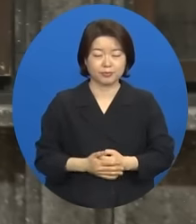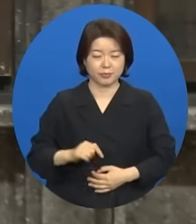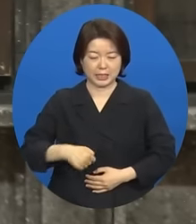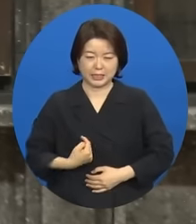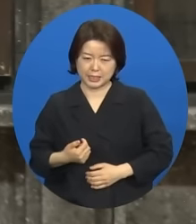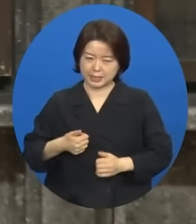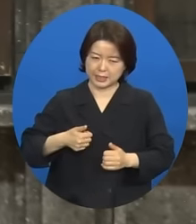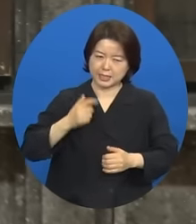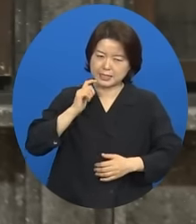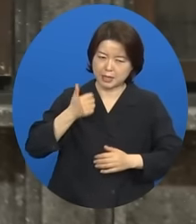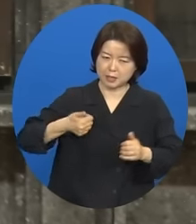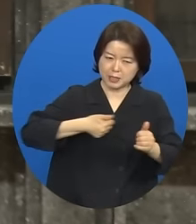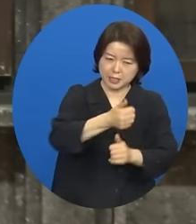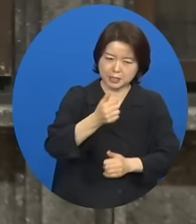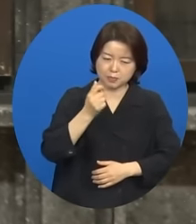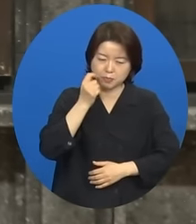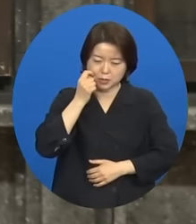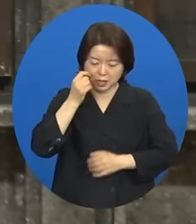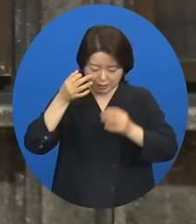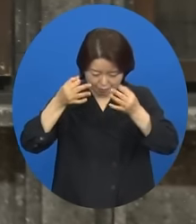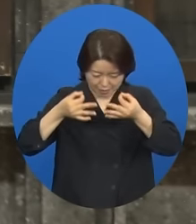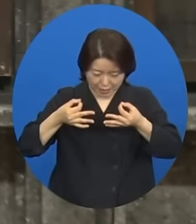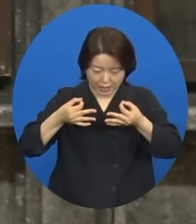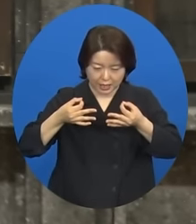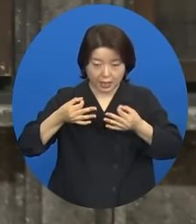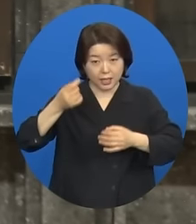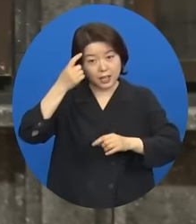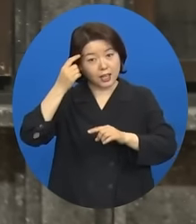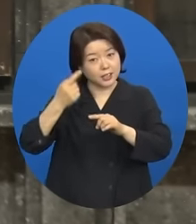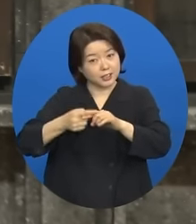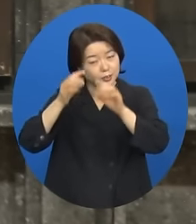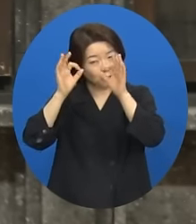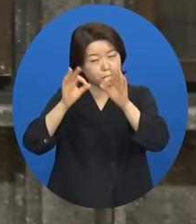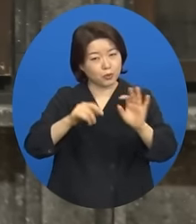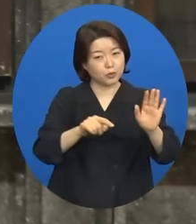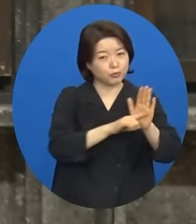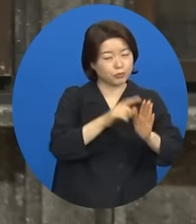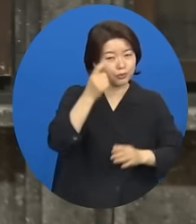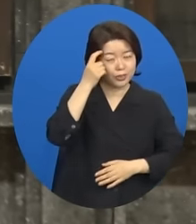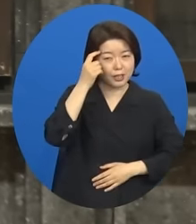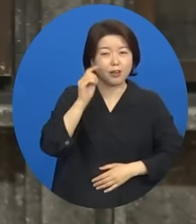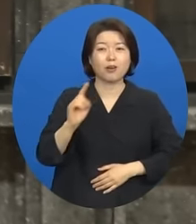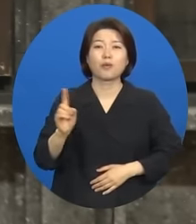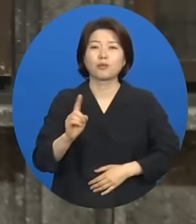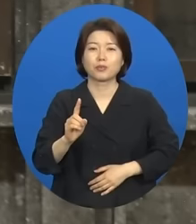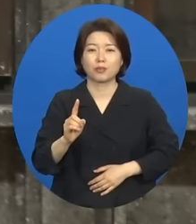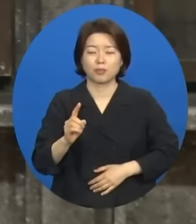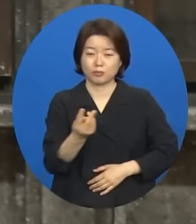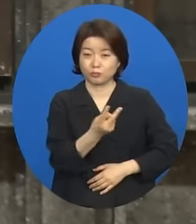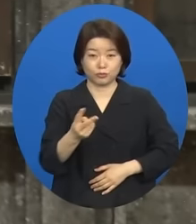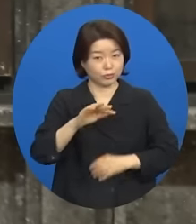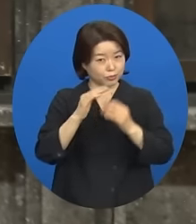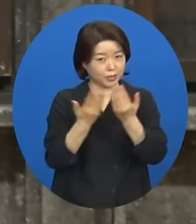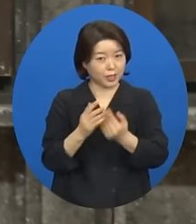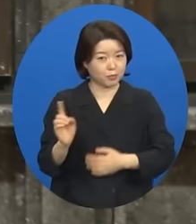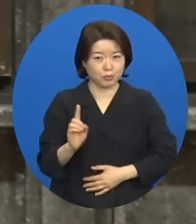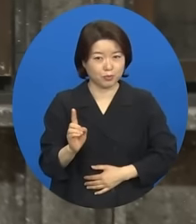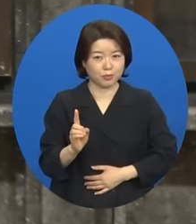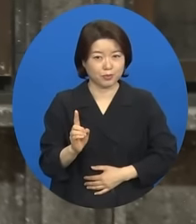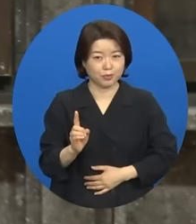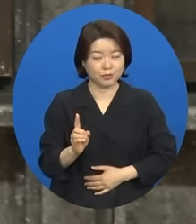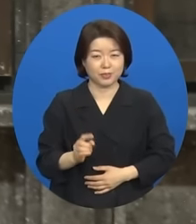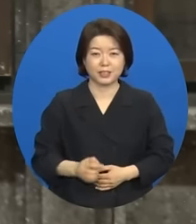야곱을 이기지 못함을 보고를 긍정적으로 보세요? 아니면 부정적으로 보세요? 아니면 둘 다로 보십니까?